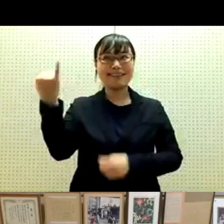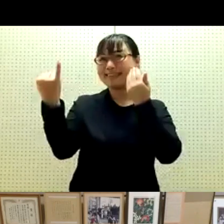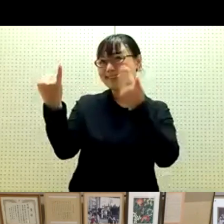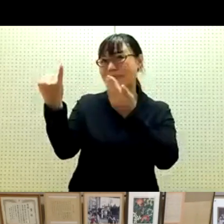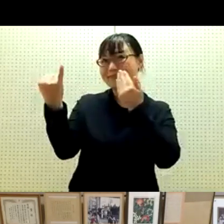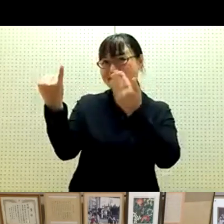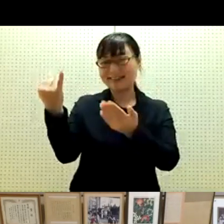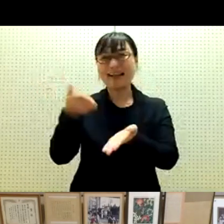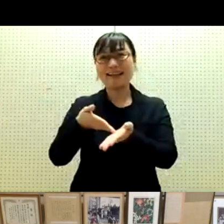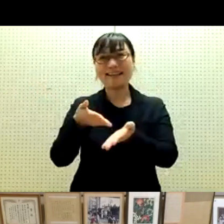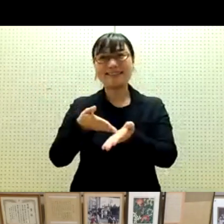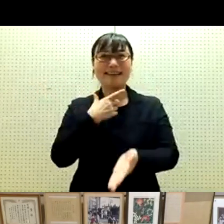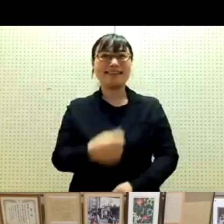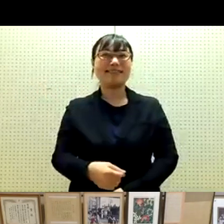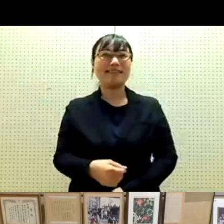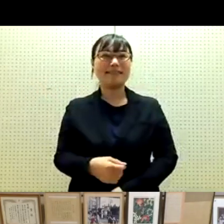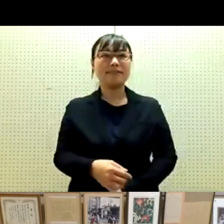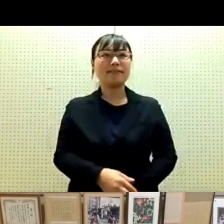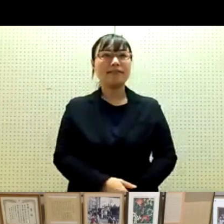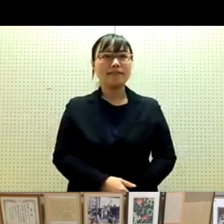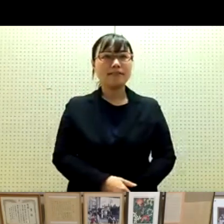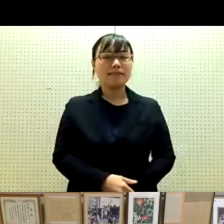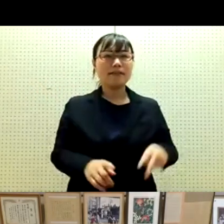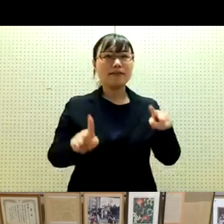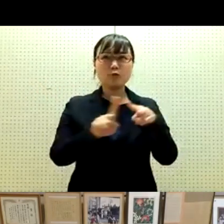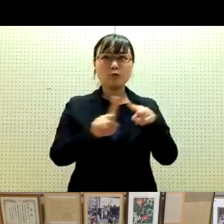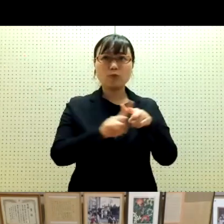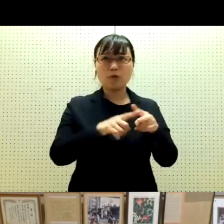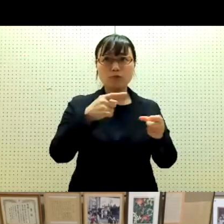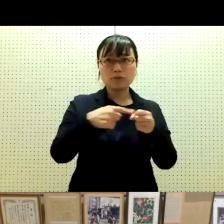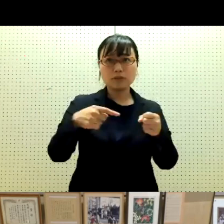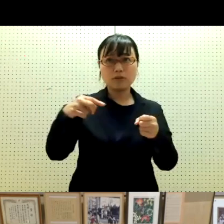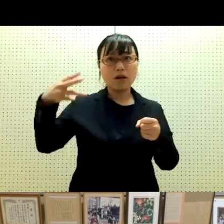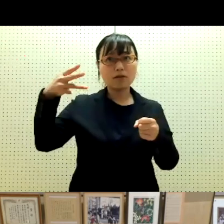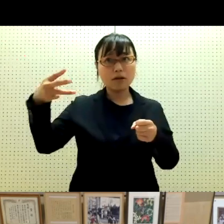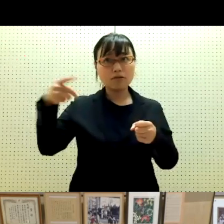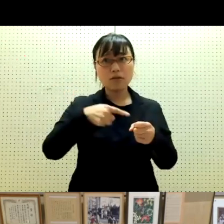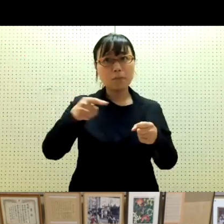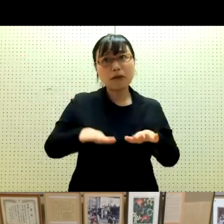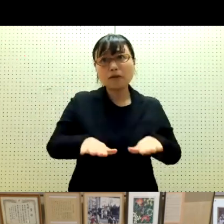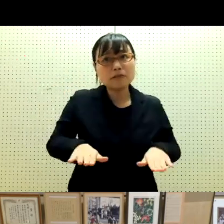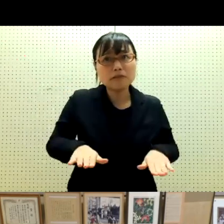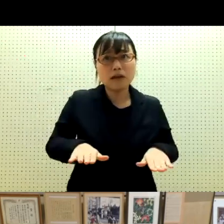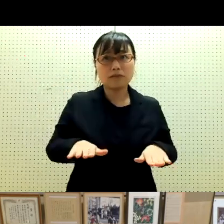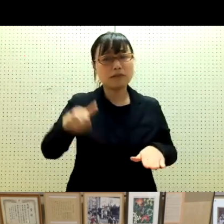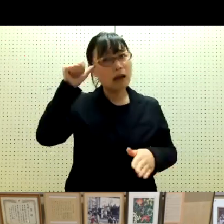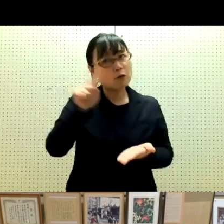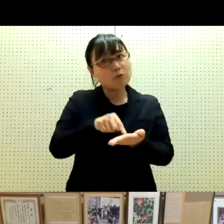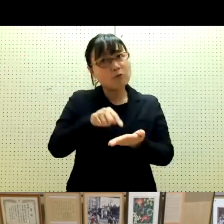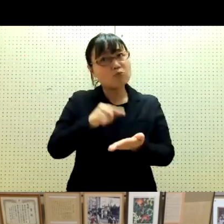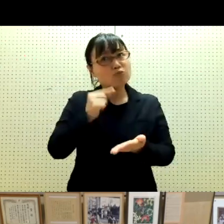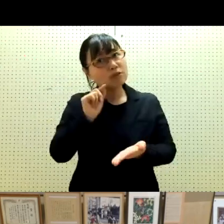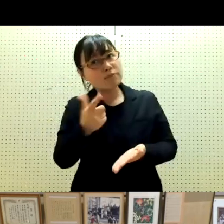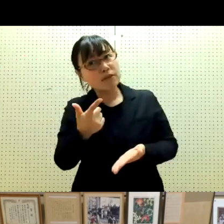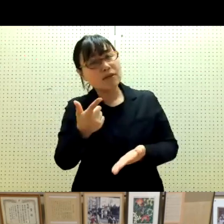。低学年でアンケート機能は少し難しいのではないかと思うんですけれども、その点はいかがでしょうか。 はい、